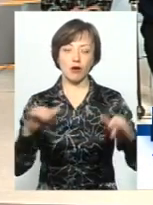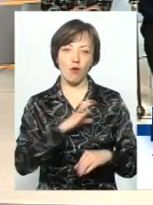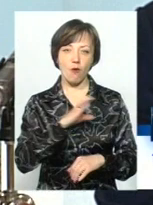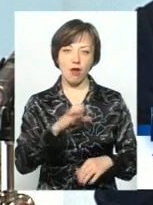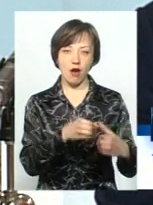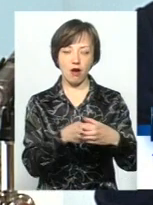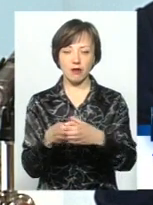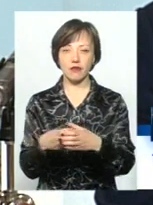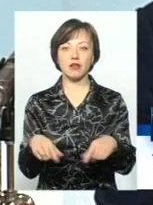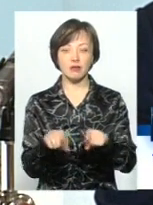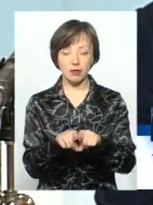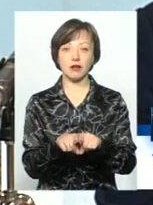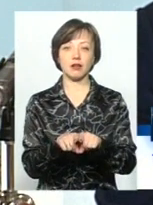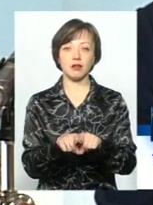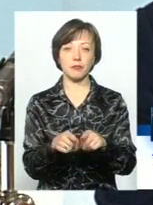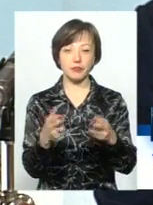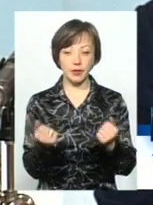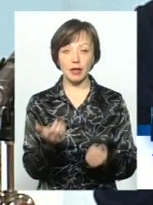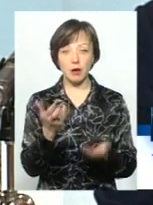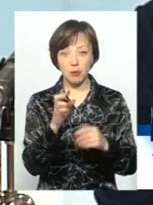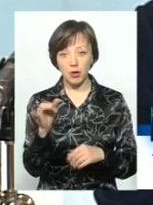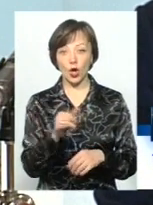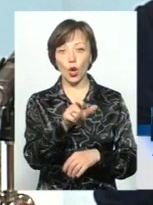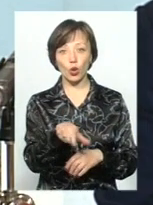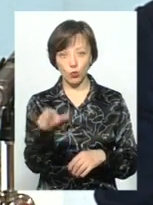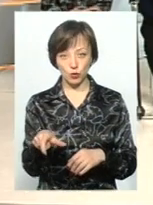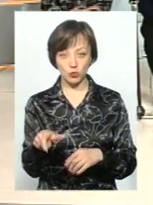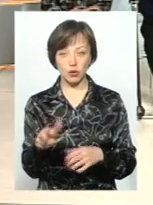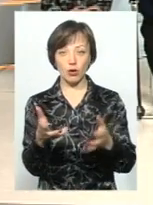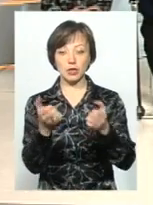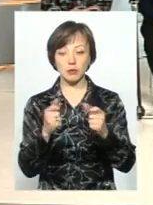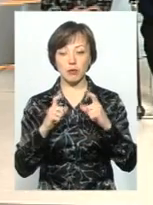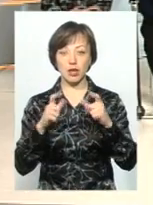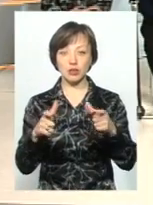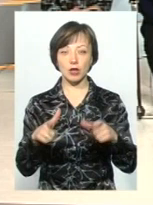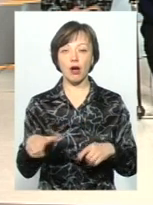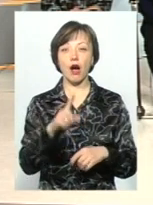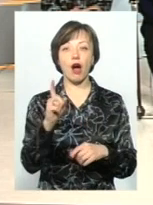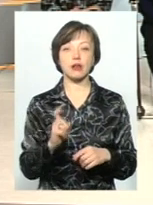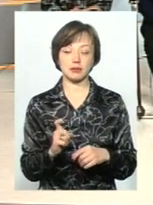олігархів. Так? Тому що якби люди, отримуючи платіжку за газ,